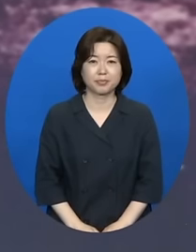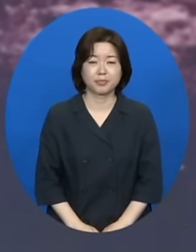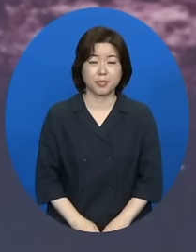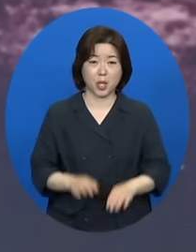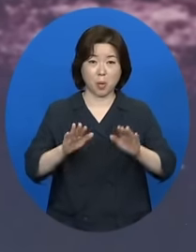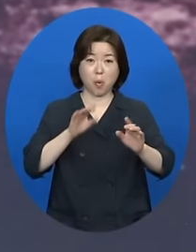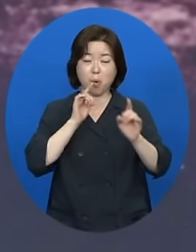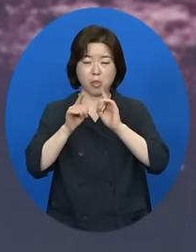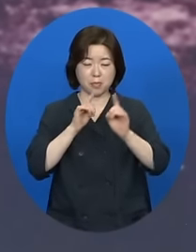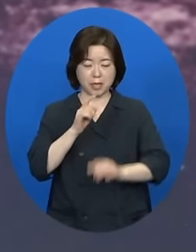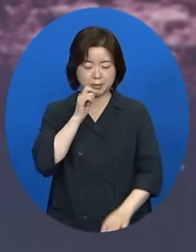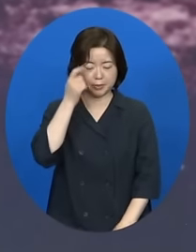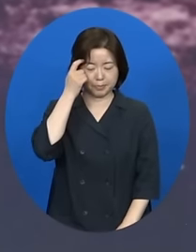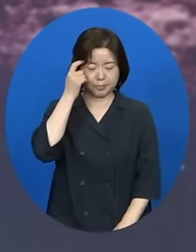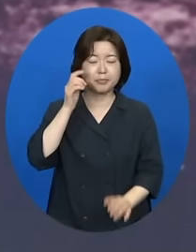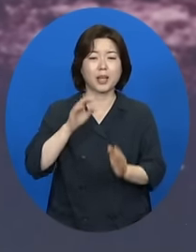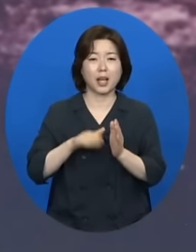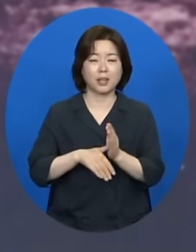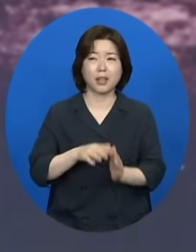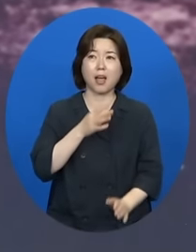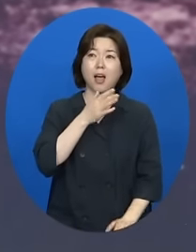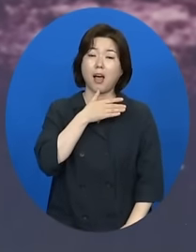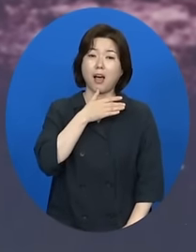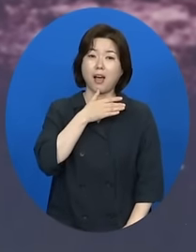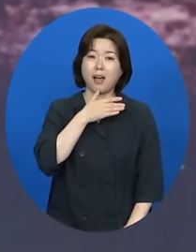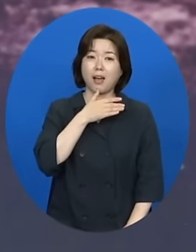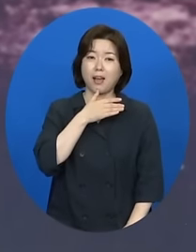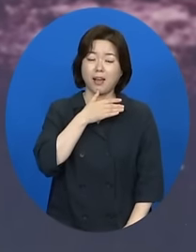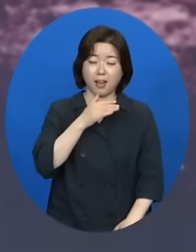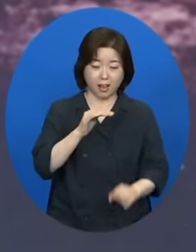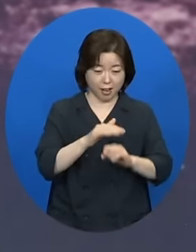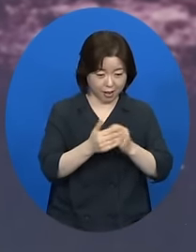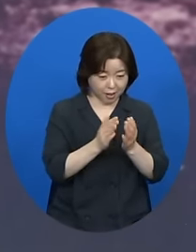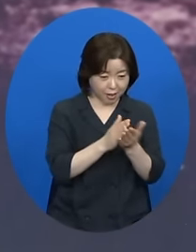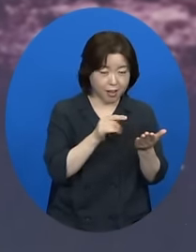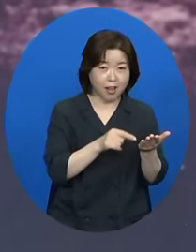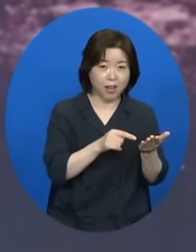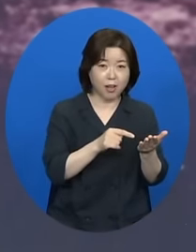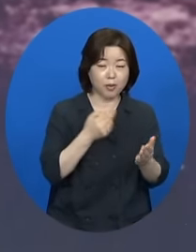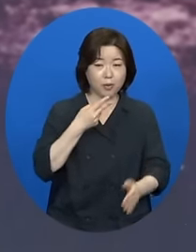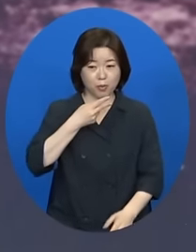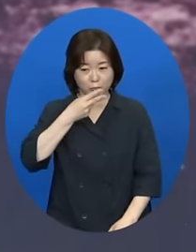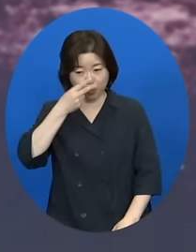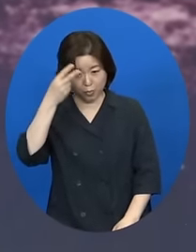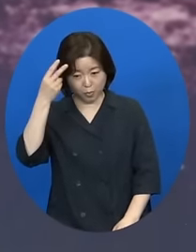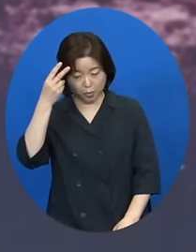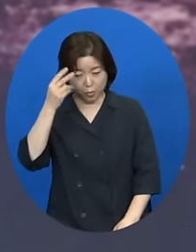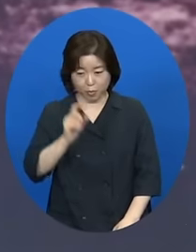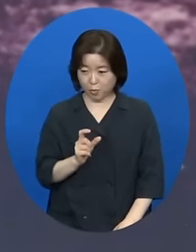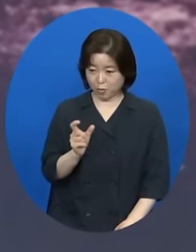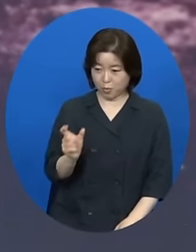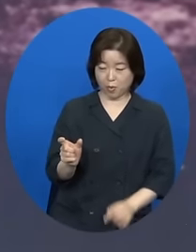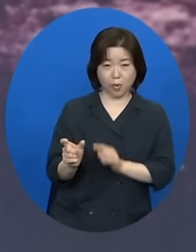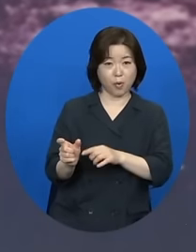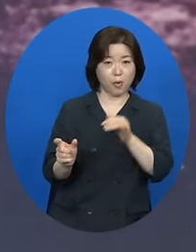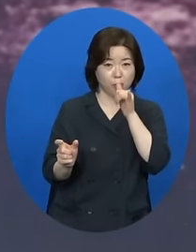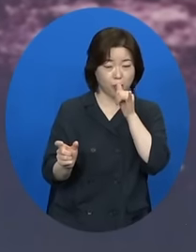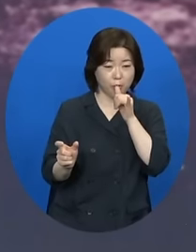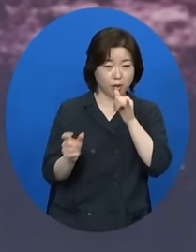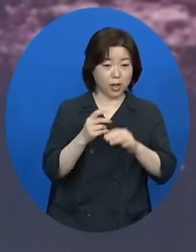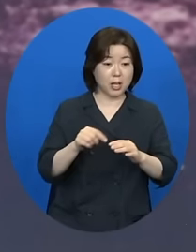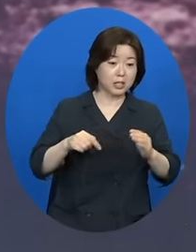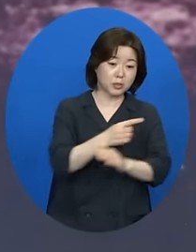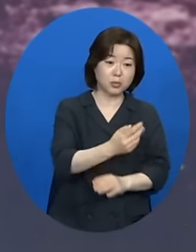저는 오늘 말씀을 묵상하는데 아, 그래서 본문은 요셉을 찾고 언급했구나. 왜 다른 형들은 얘기